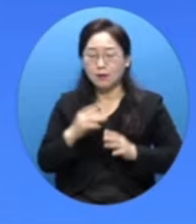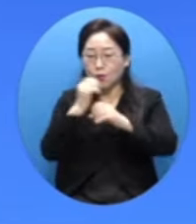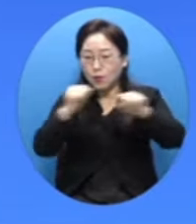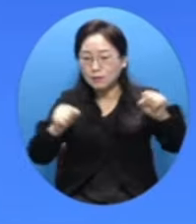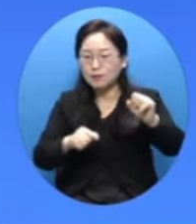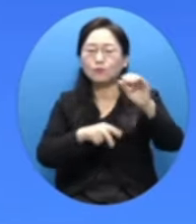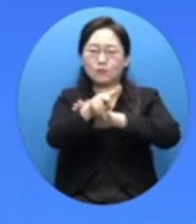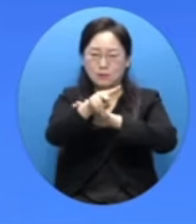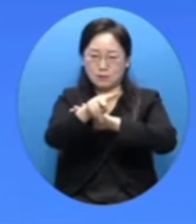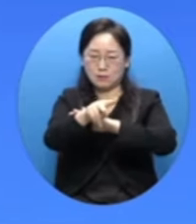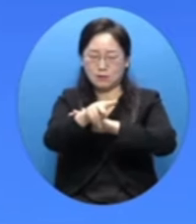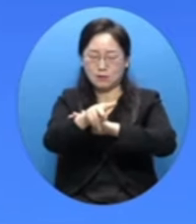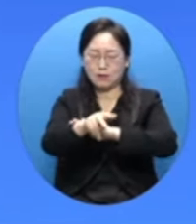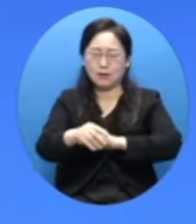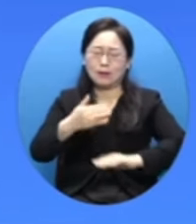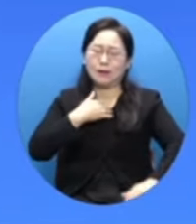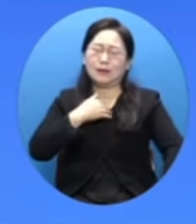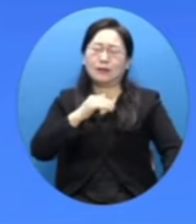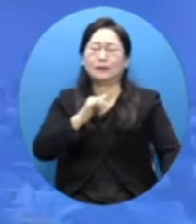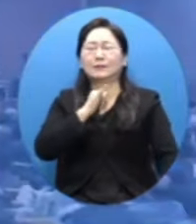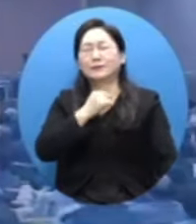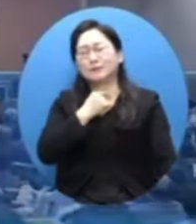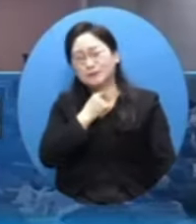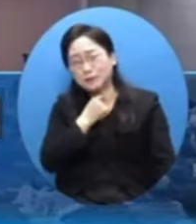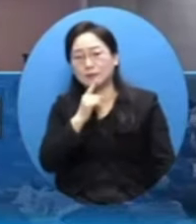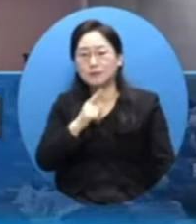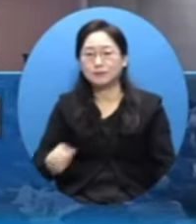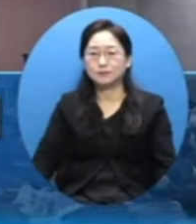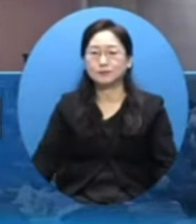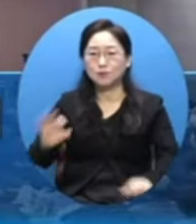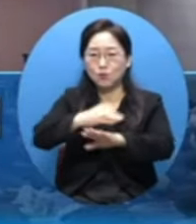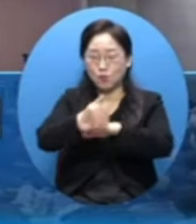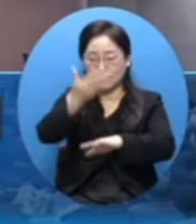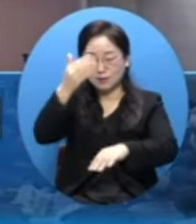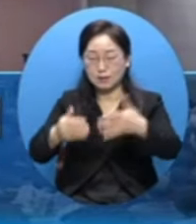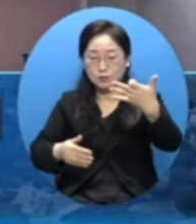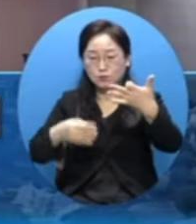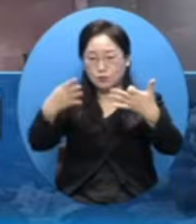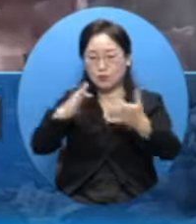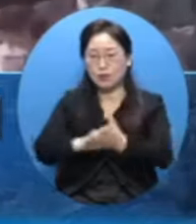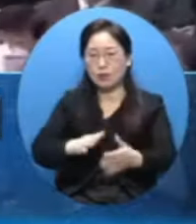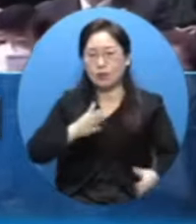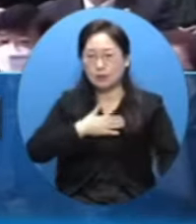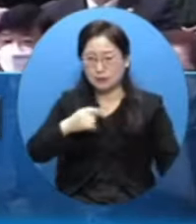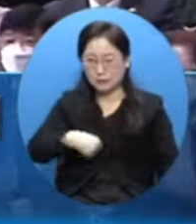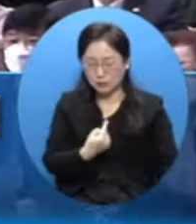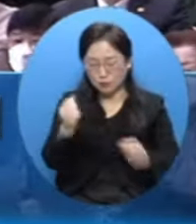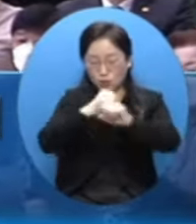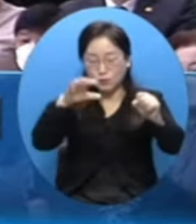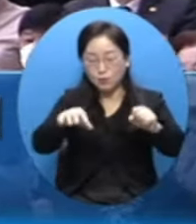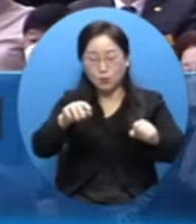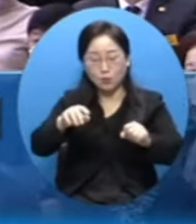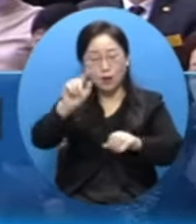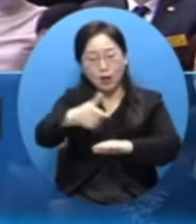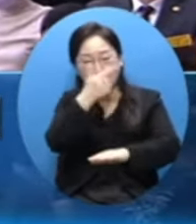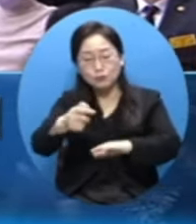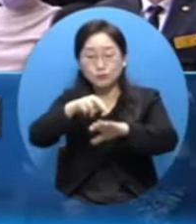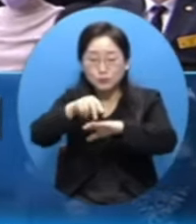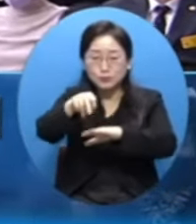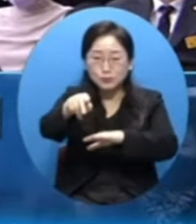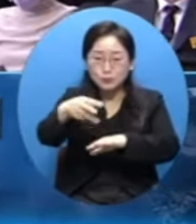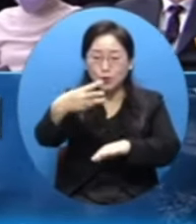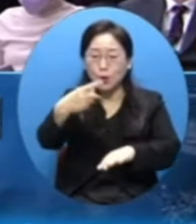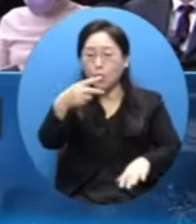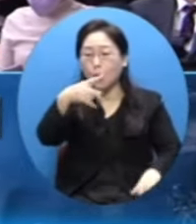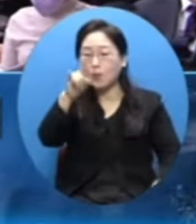도망가서 죽기를 원했습니다. 열왕기상 19장 4절입니다 자기 자신은 광야로 들어가 하루길쯤 가서 한